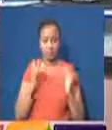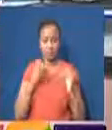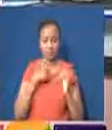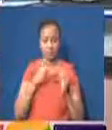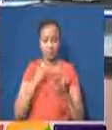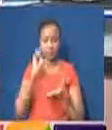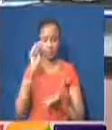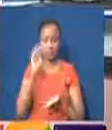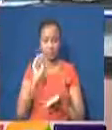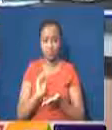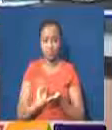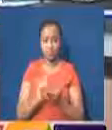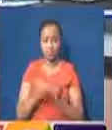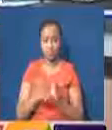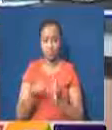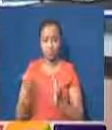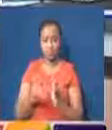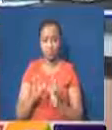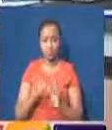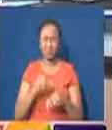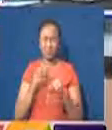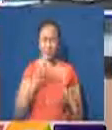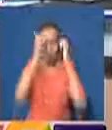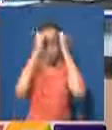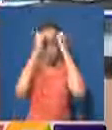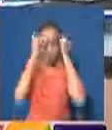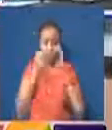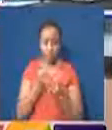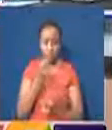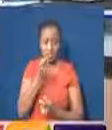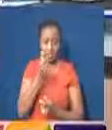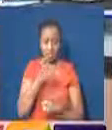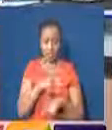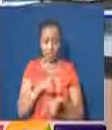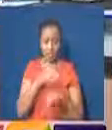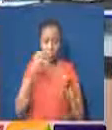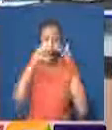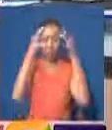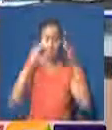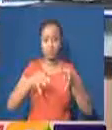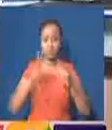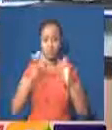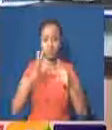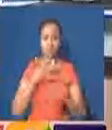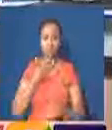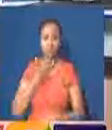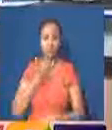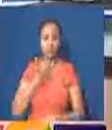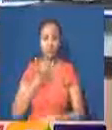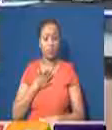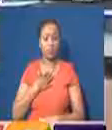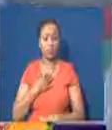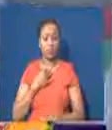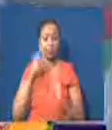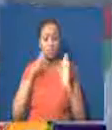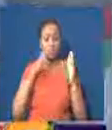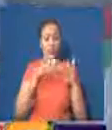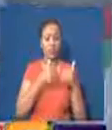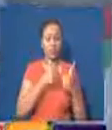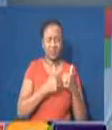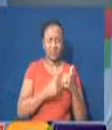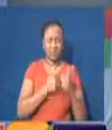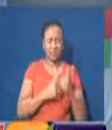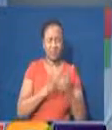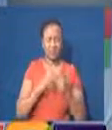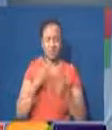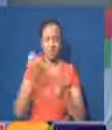unamwachia mwanafunzi na nafasi chache sana za kuweza kufanya uamuzi kama angependa kwenda katika masuala ya sayansi,